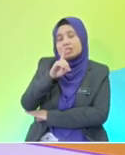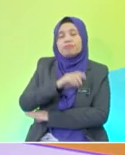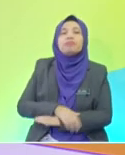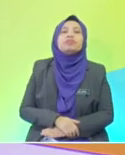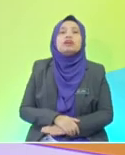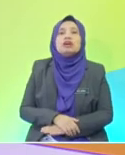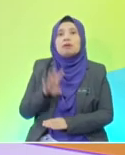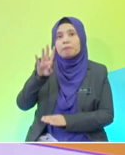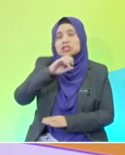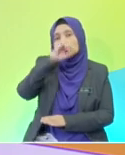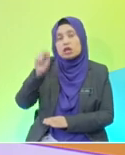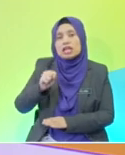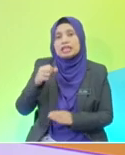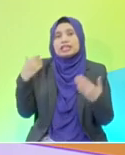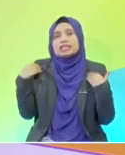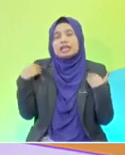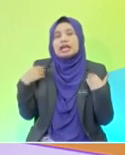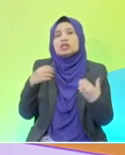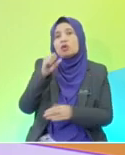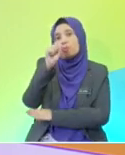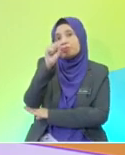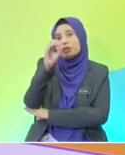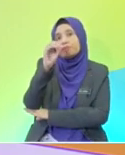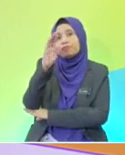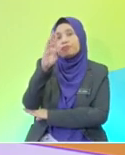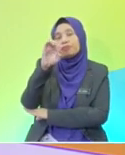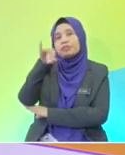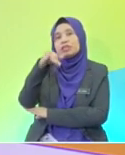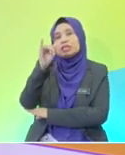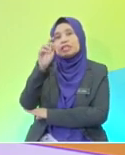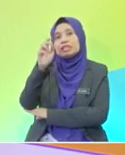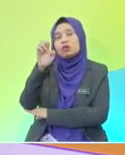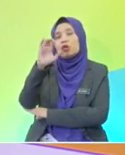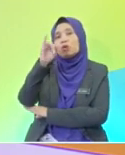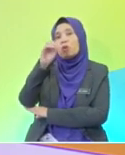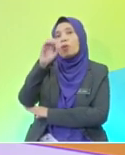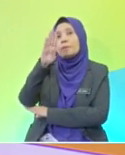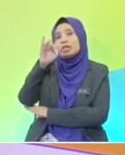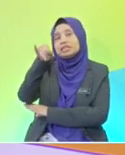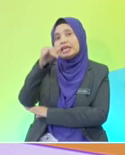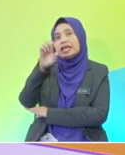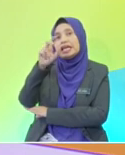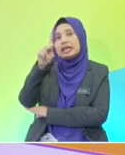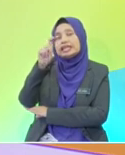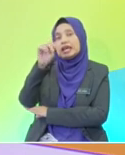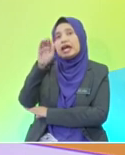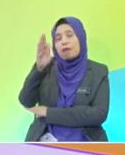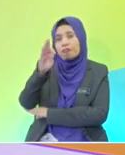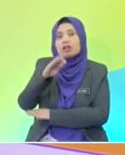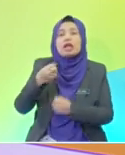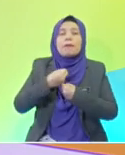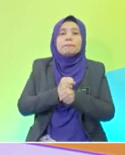soal yang merupakan soal objektif Oke kita teruskan dengan bentuk soal dan getah satu